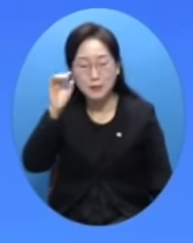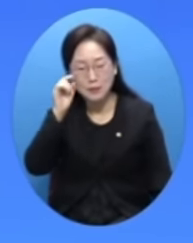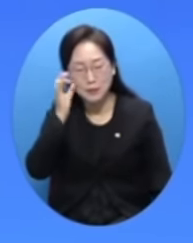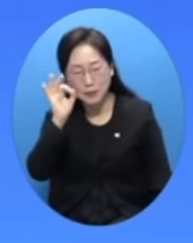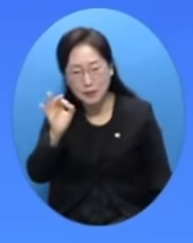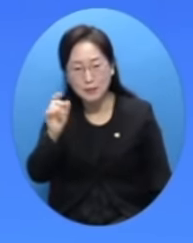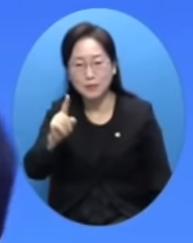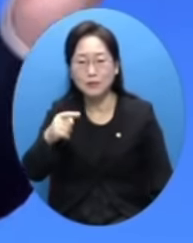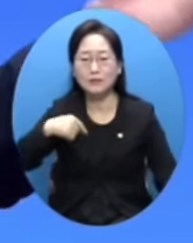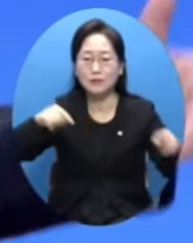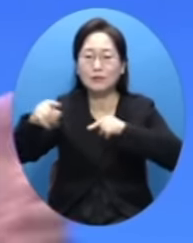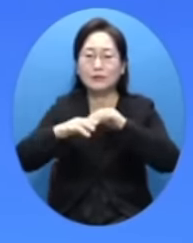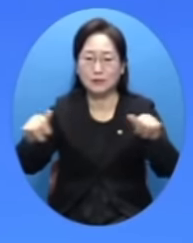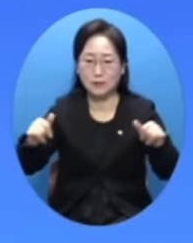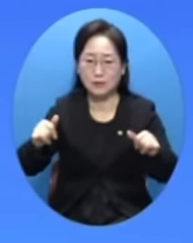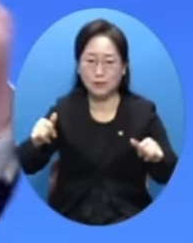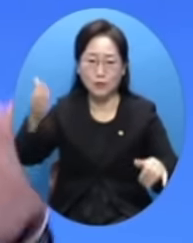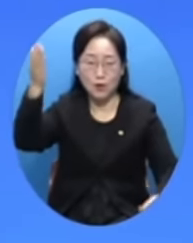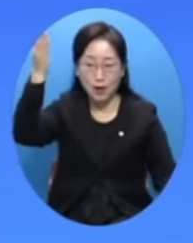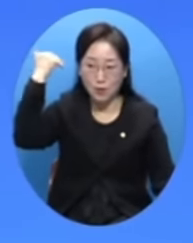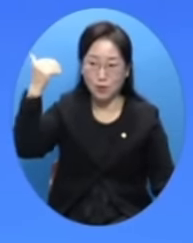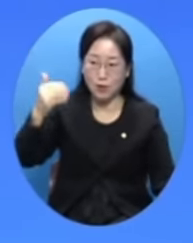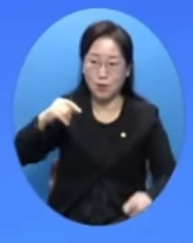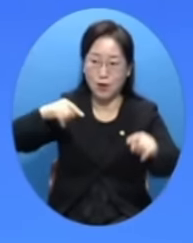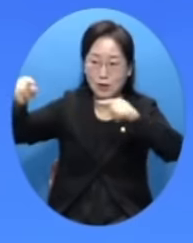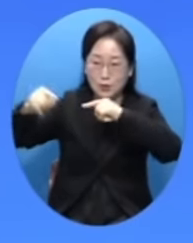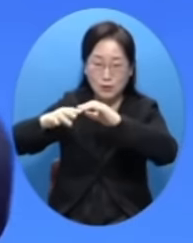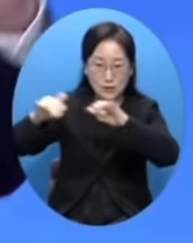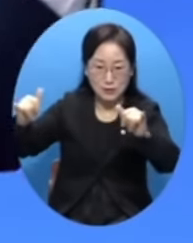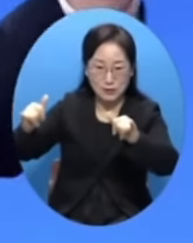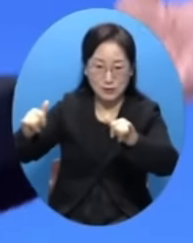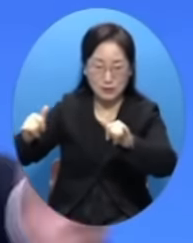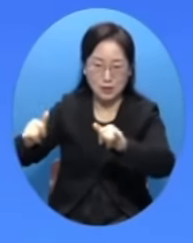정치인들이 과거의 정치인들의 업적을 평가합니다